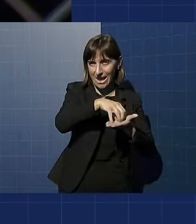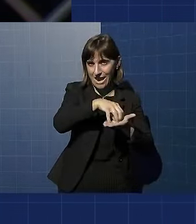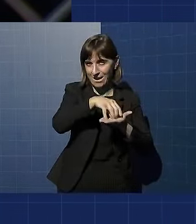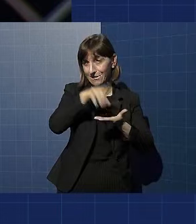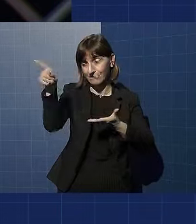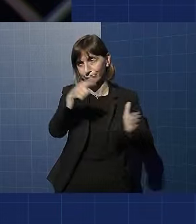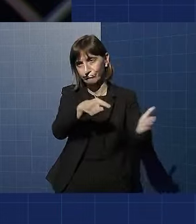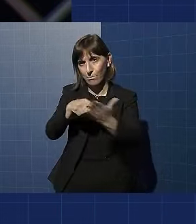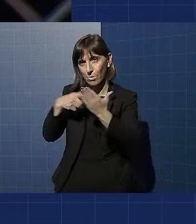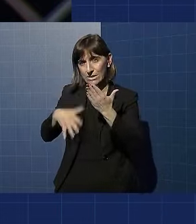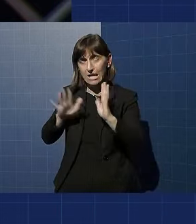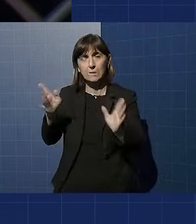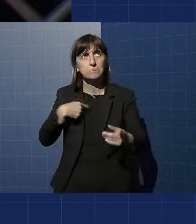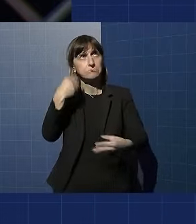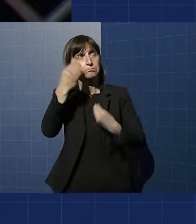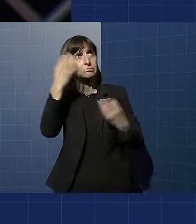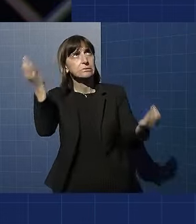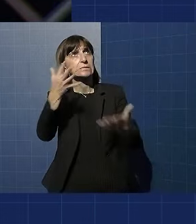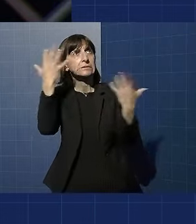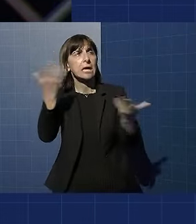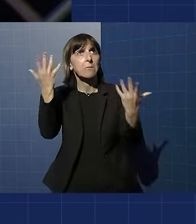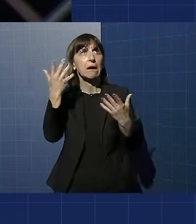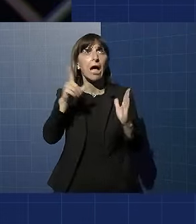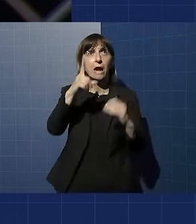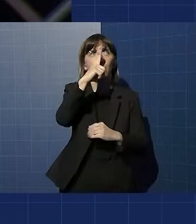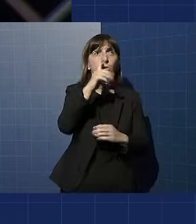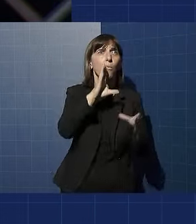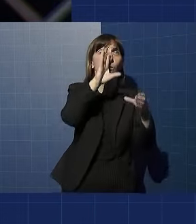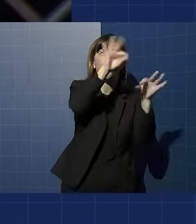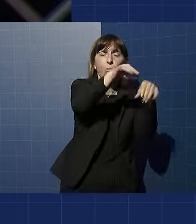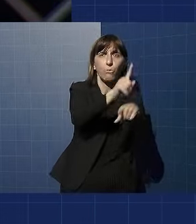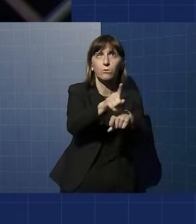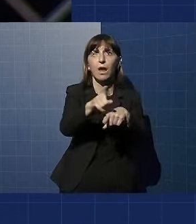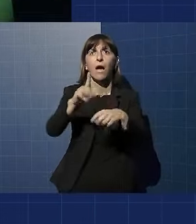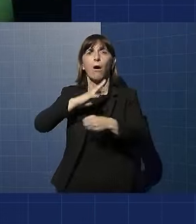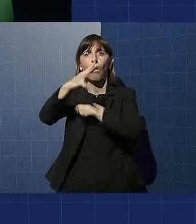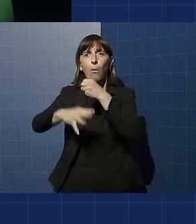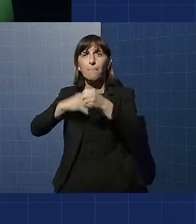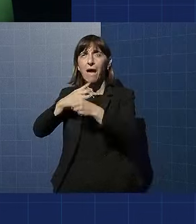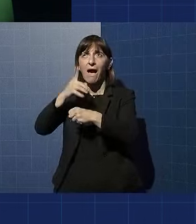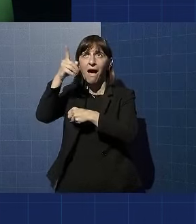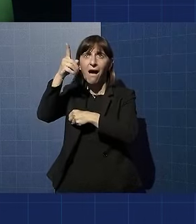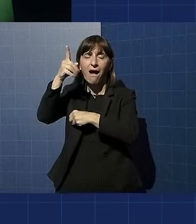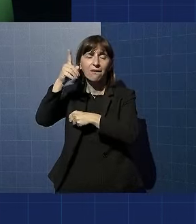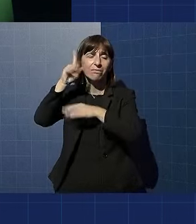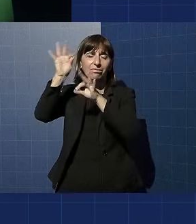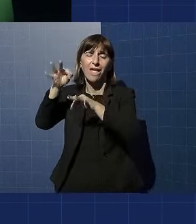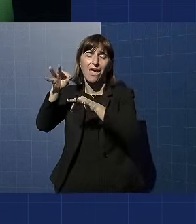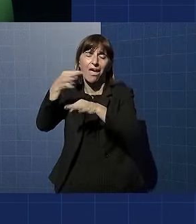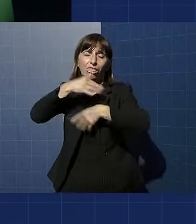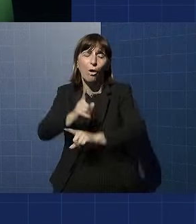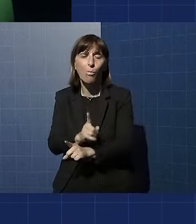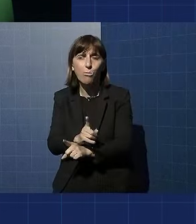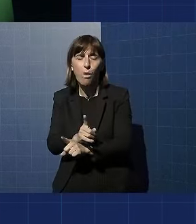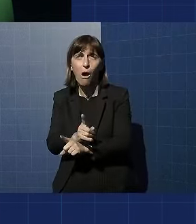riusciamo ad andare sulla Luna o su Marte nel prossimo futuro a cosa serve tutto questo? Oltre a prepararci per le missioni future. Ci